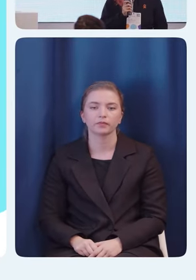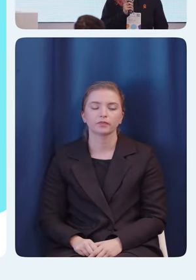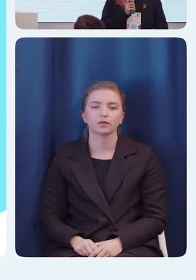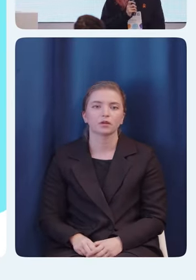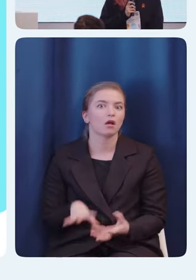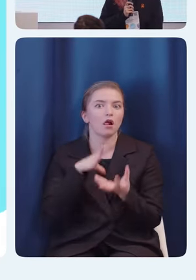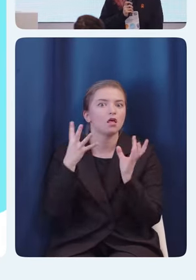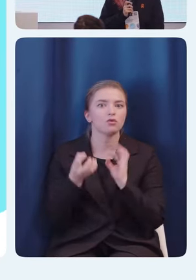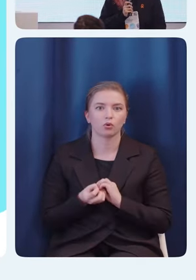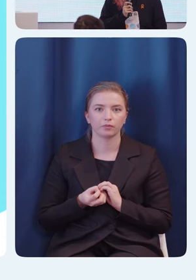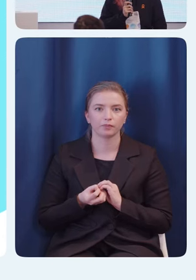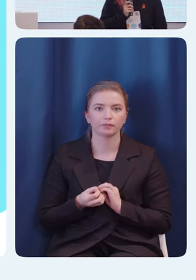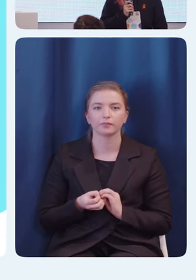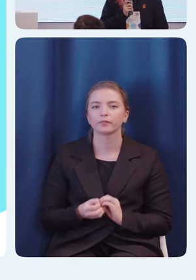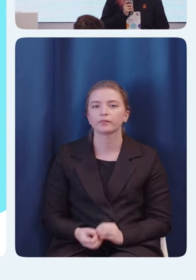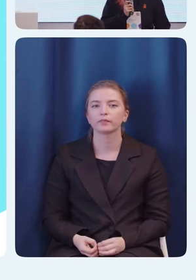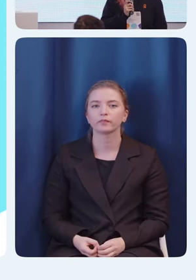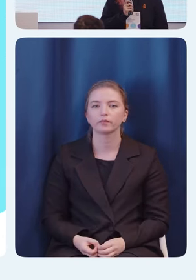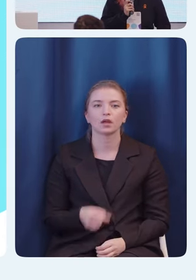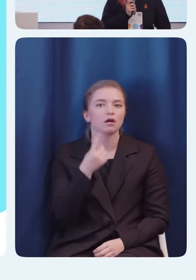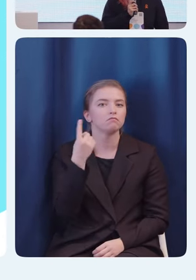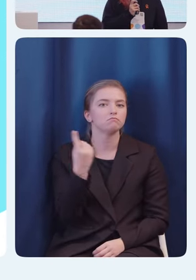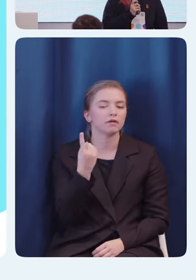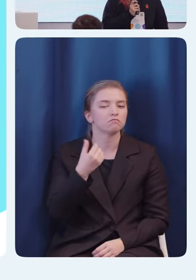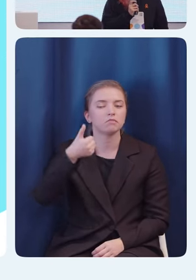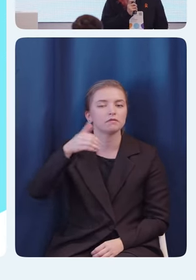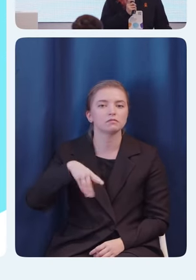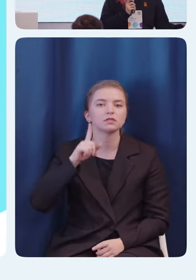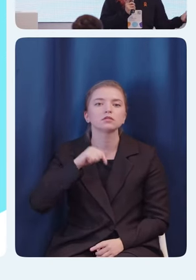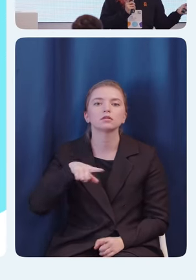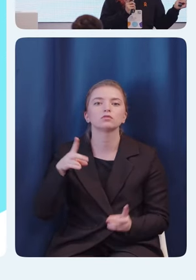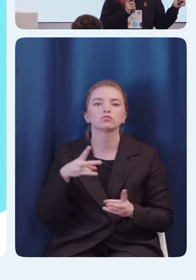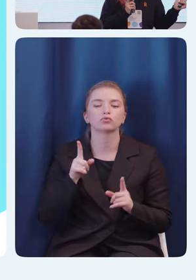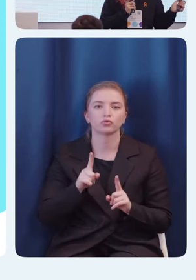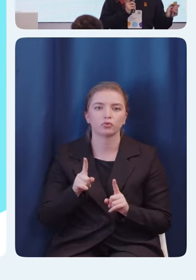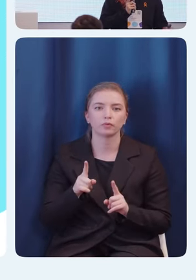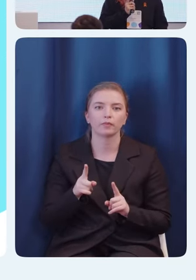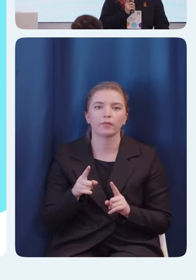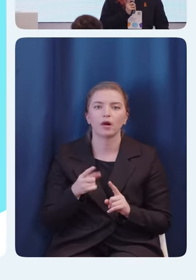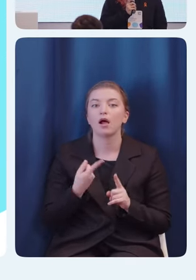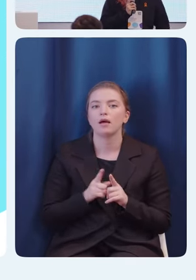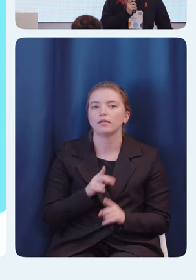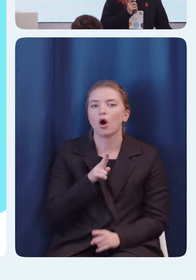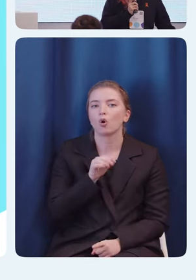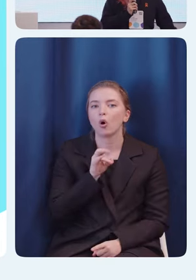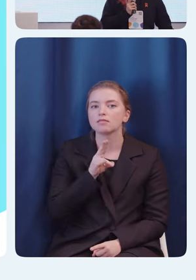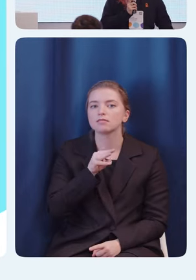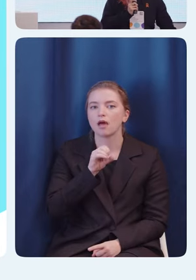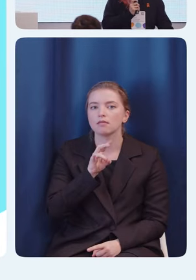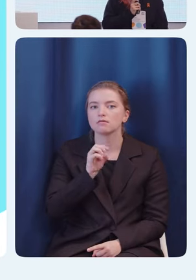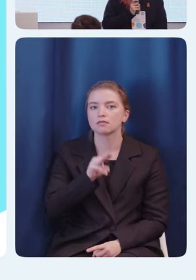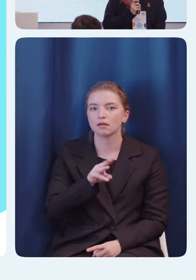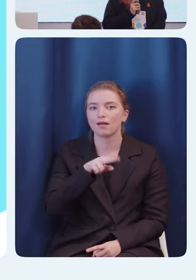Подведем итоги. В первую очередь, первое, что нужно знать, это content description, который может